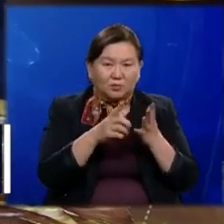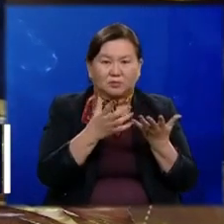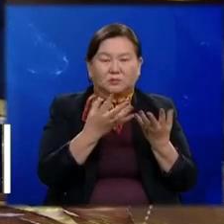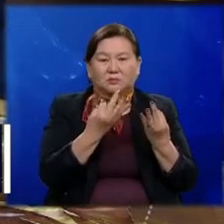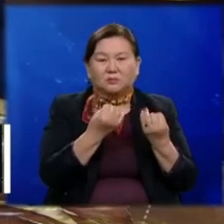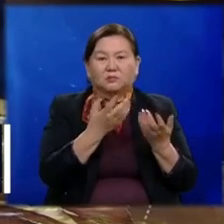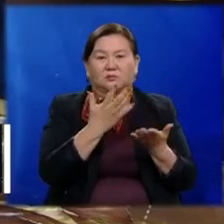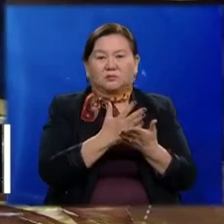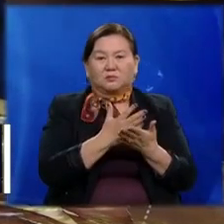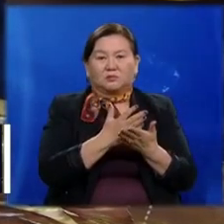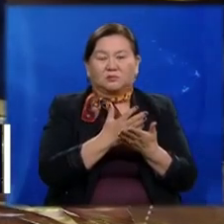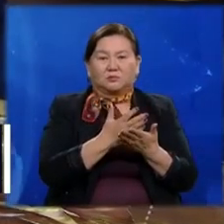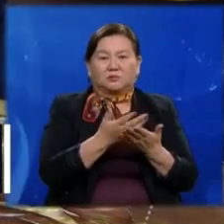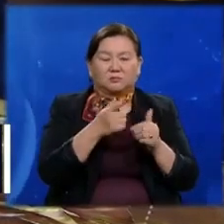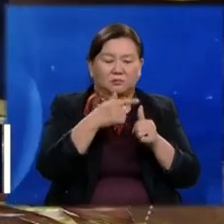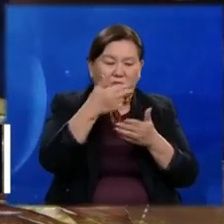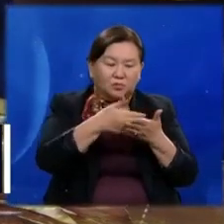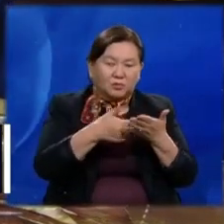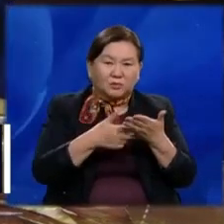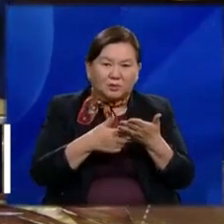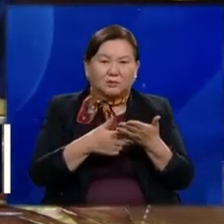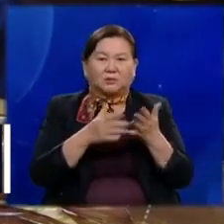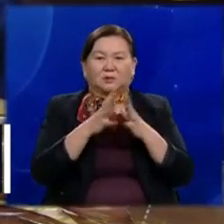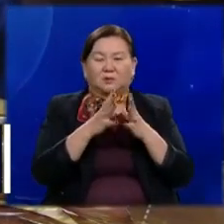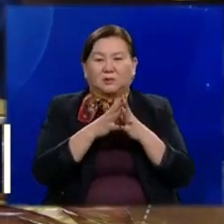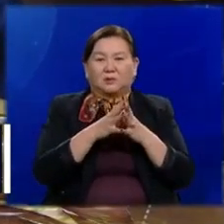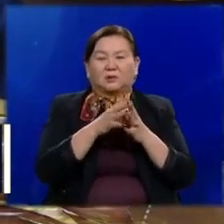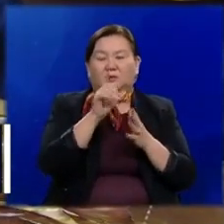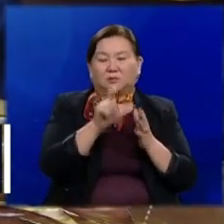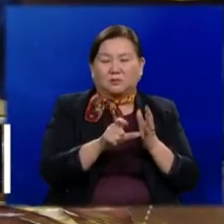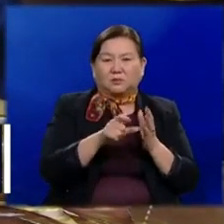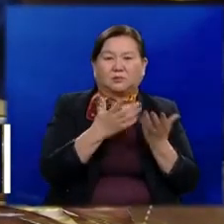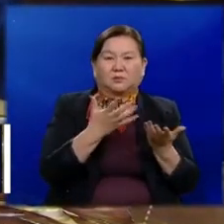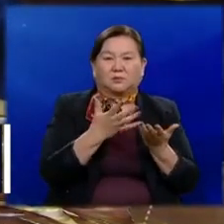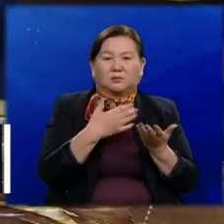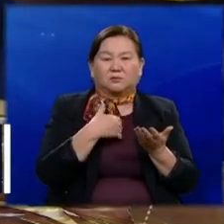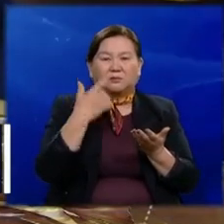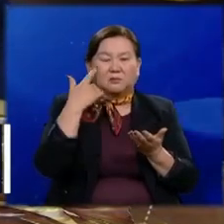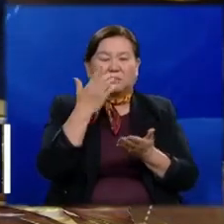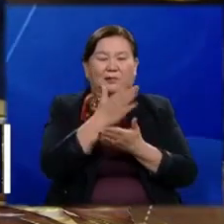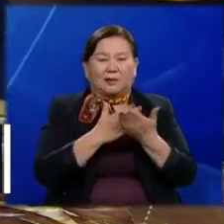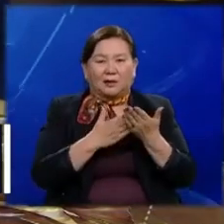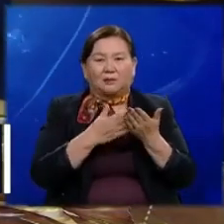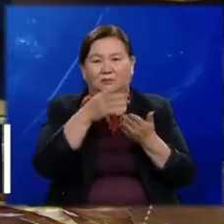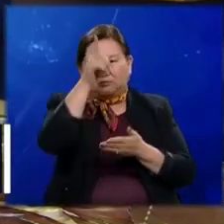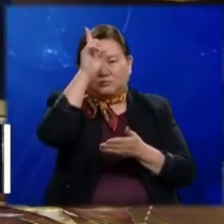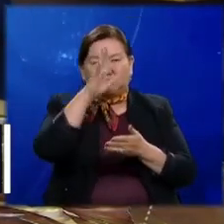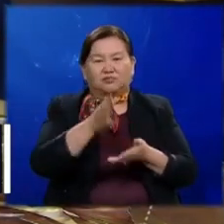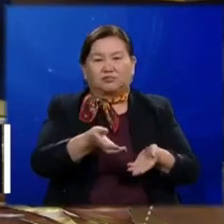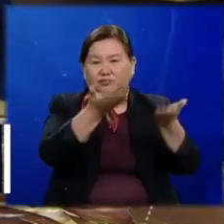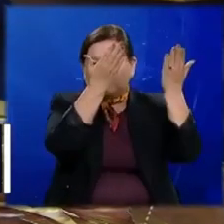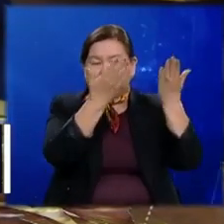хүн хэрэв биелэгчдэр бүртгэгдсэн бол тэр 12 хүний одоо миний мэтгэр тал нь бурхны оронд